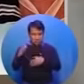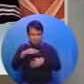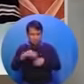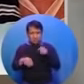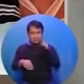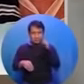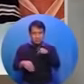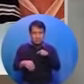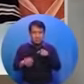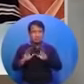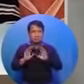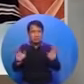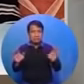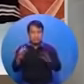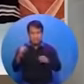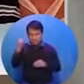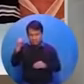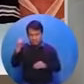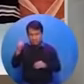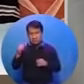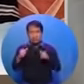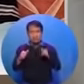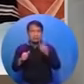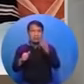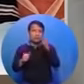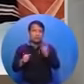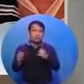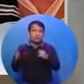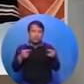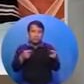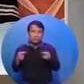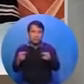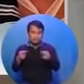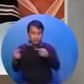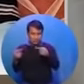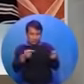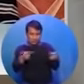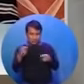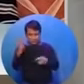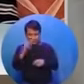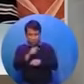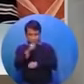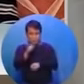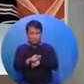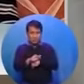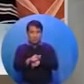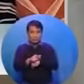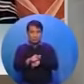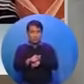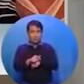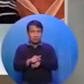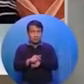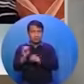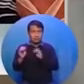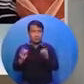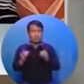magkapatid, magtsahin, nagpapatayan dahil sa lupa. In fact, ako, ito po, huwag na tayong